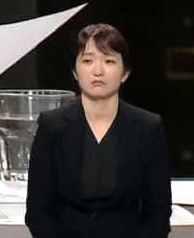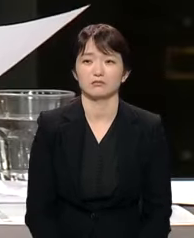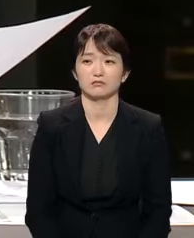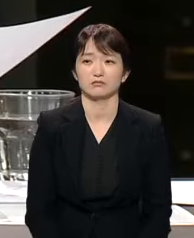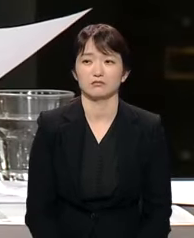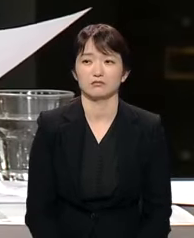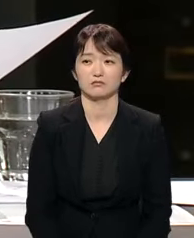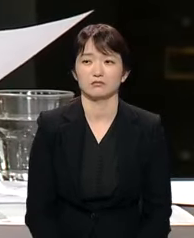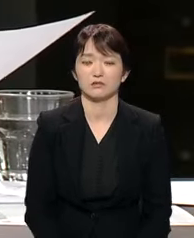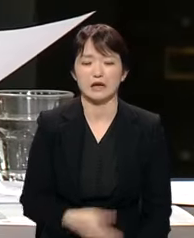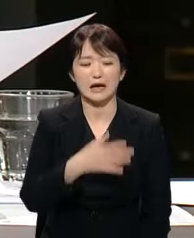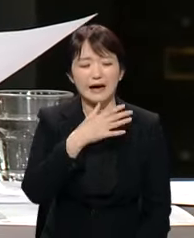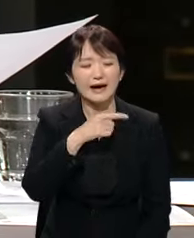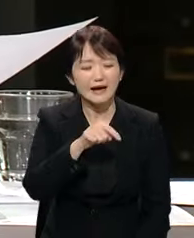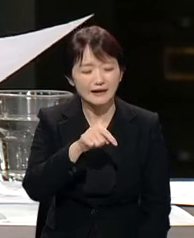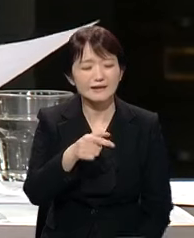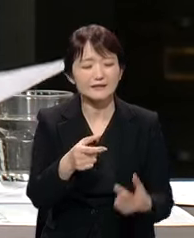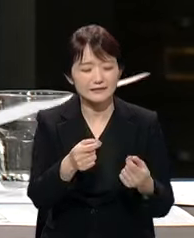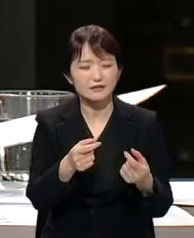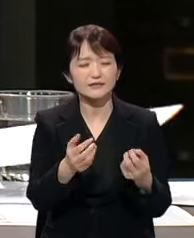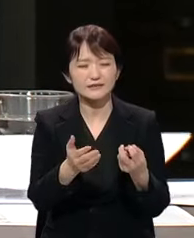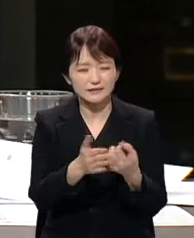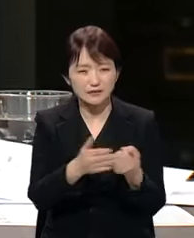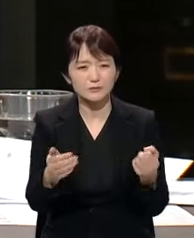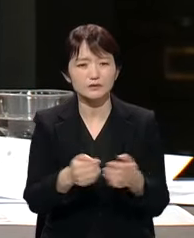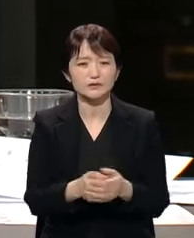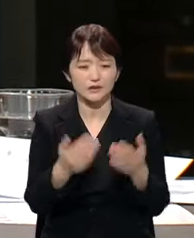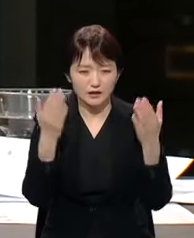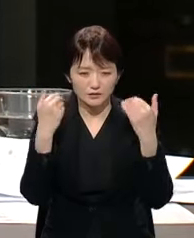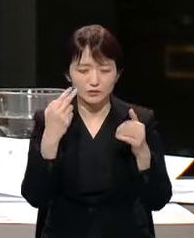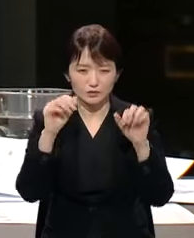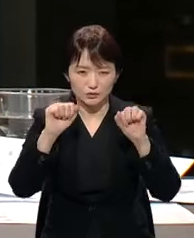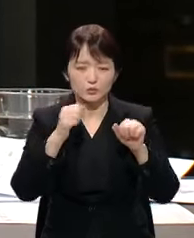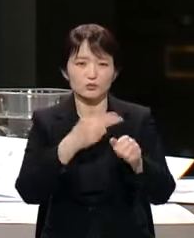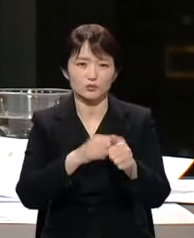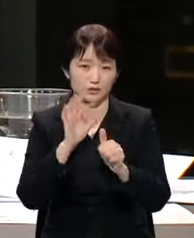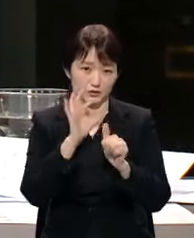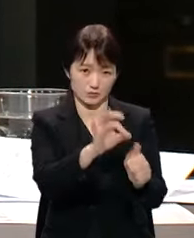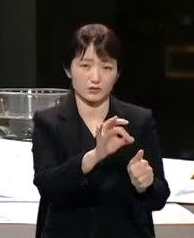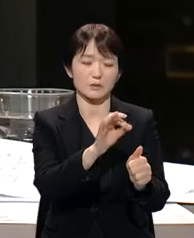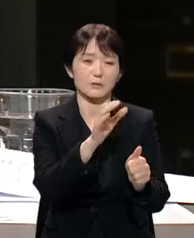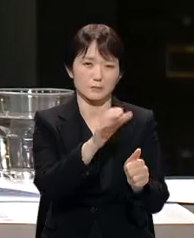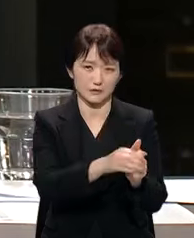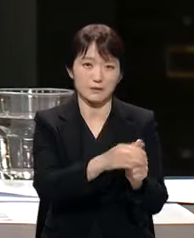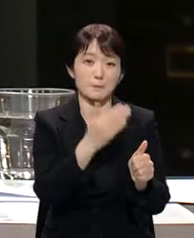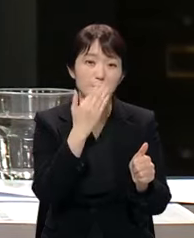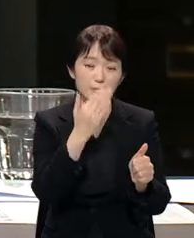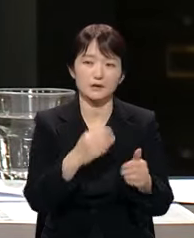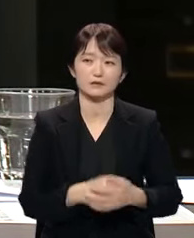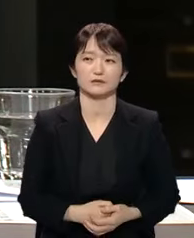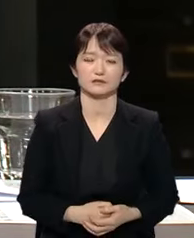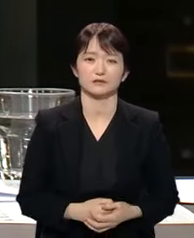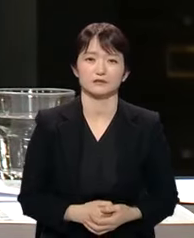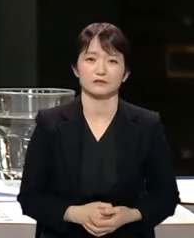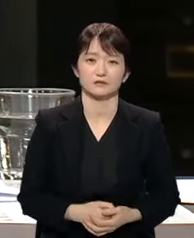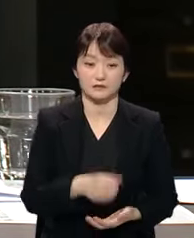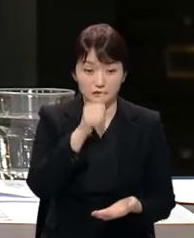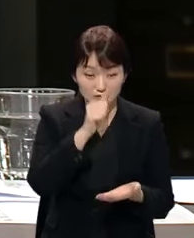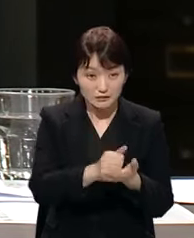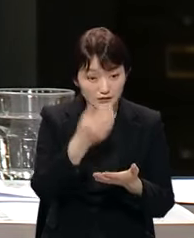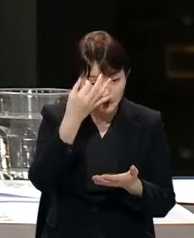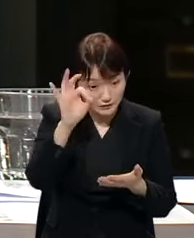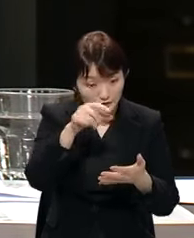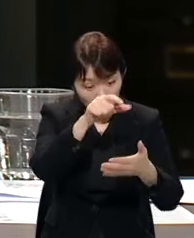이제 임용이 가능했던 거군요. 아니, 그런데 이제 전과만 없다 뿐이지 범행을 인정했던 기록도 있습니다. 그런데 그래서